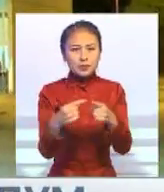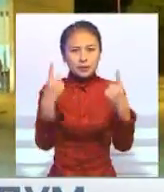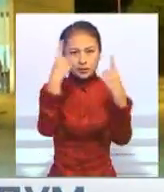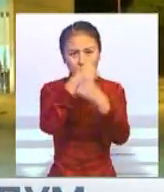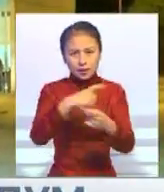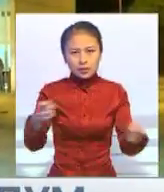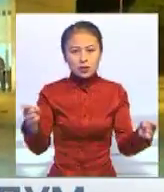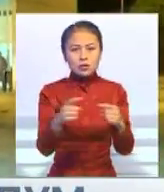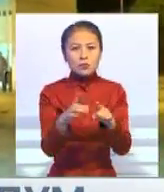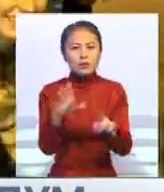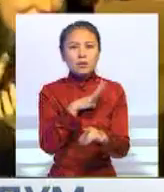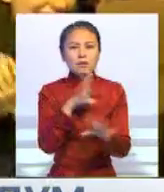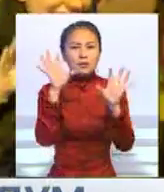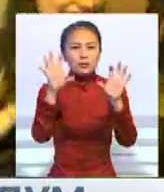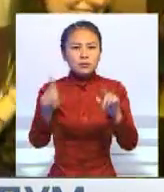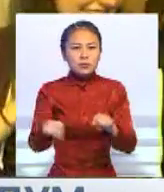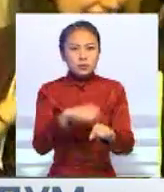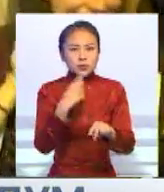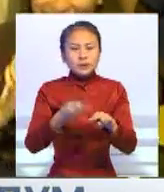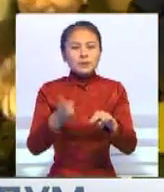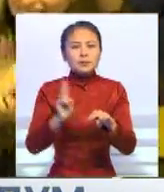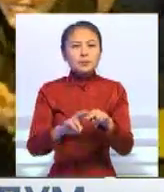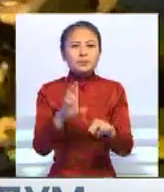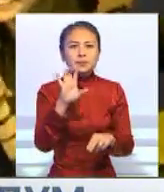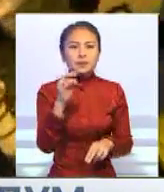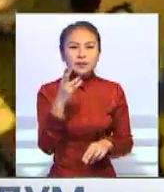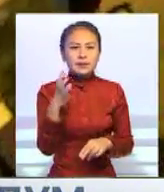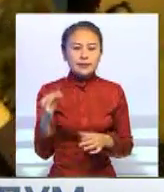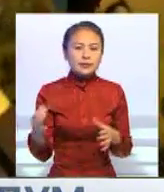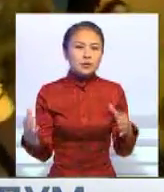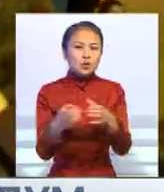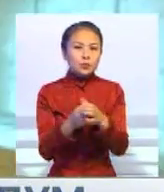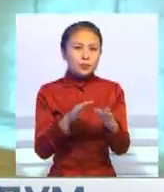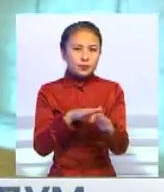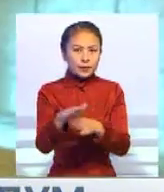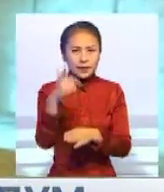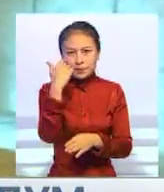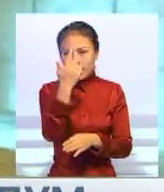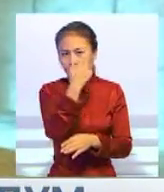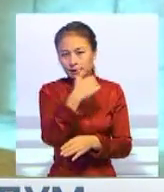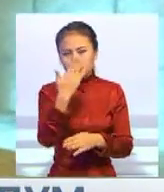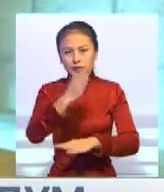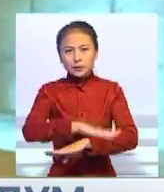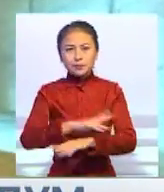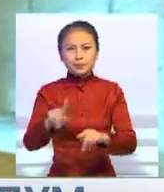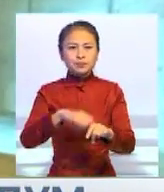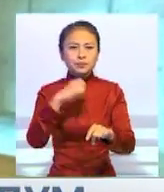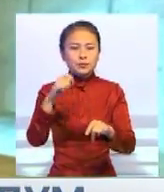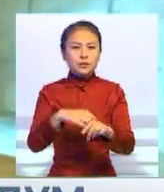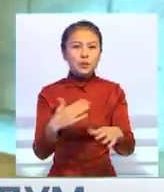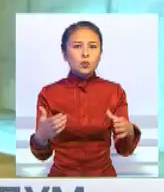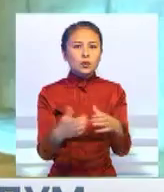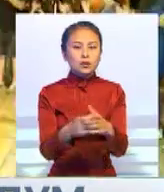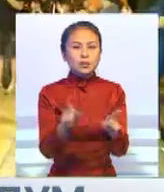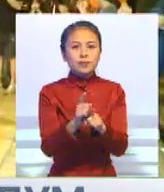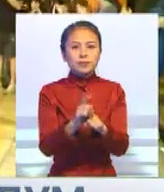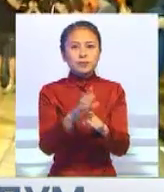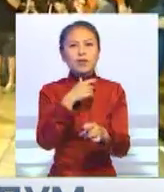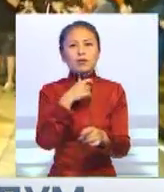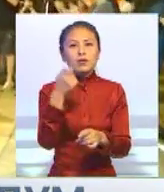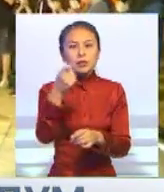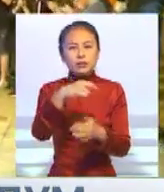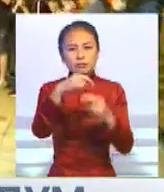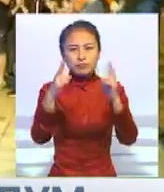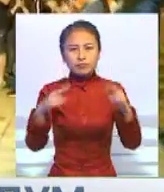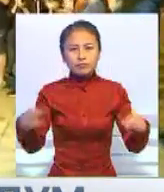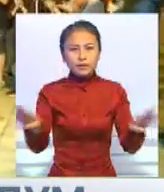шараны заңсыз деп жарияласа да, жергілікті билік плебисцитті жүзеге асырмақ. Ал Испанияның тәртіп сақшылары сайлау өткізілетін ғимараттарды